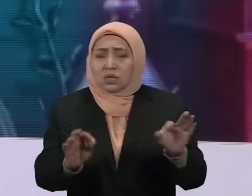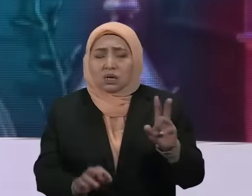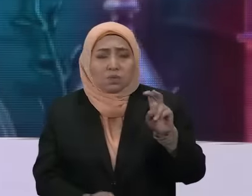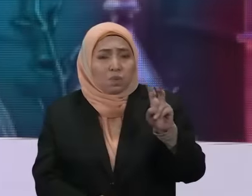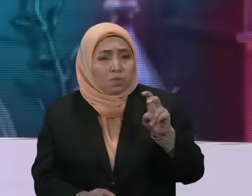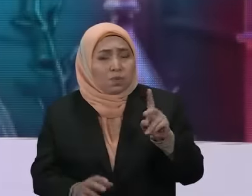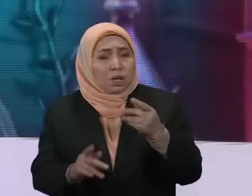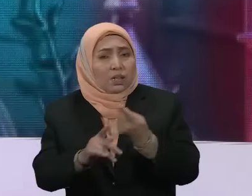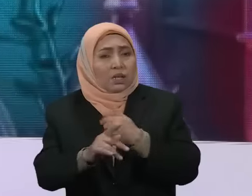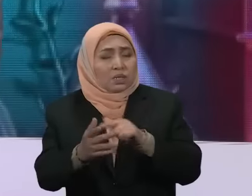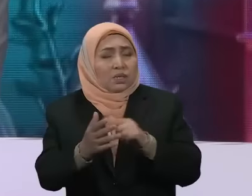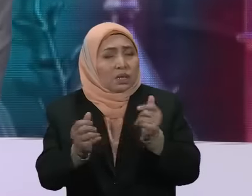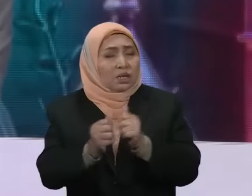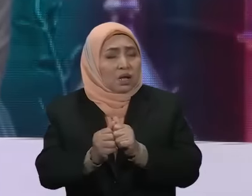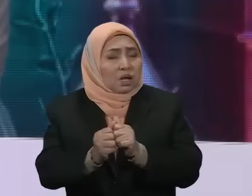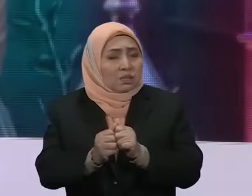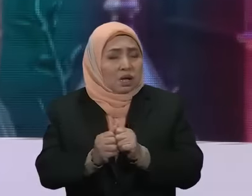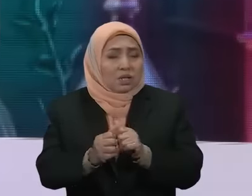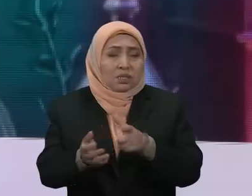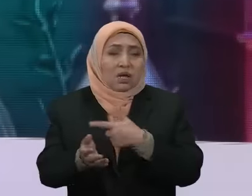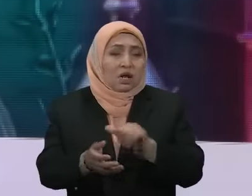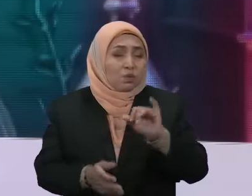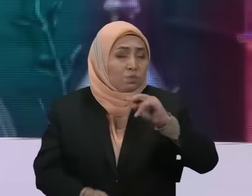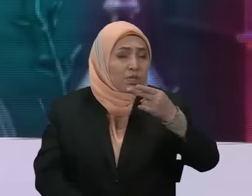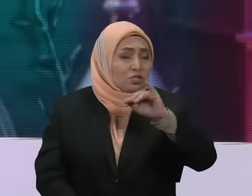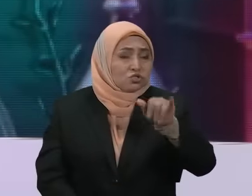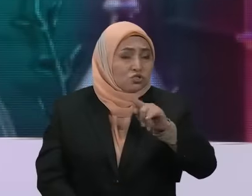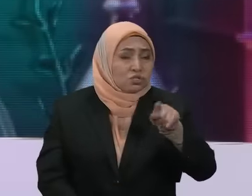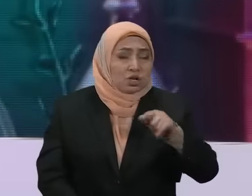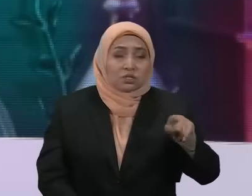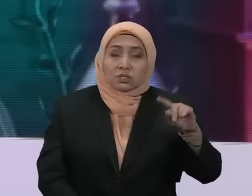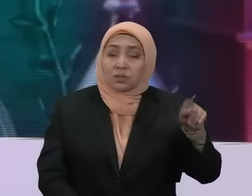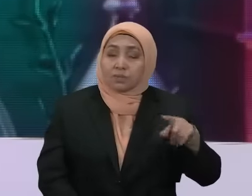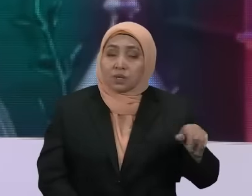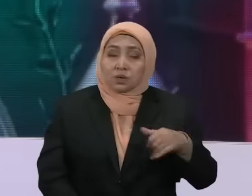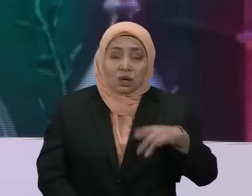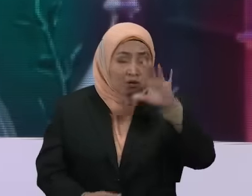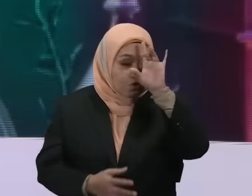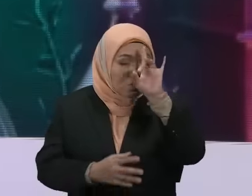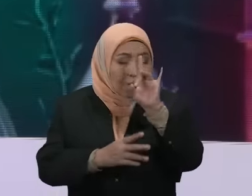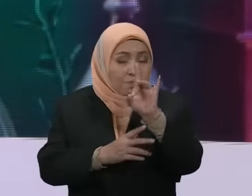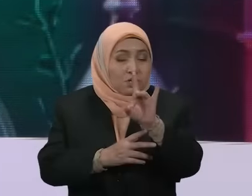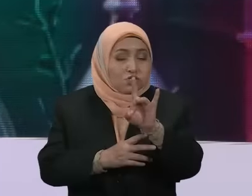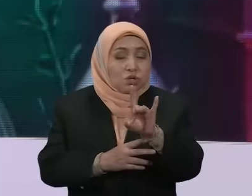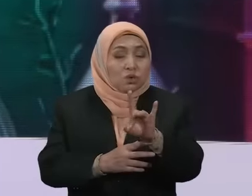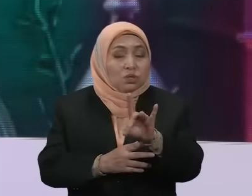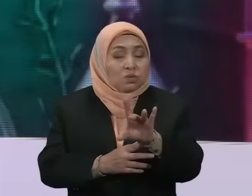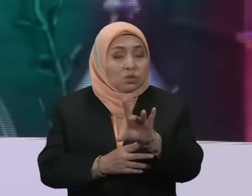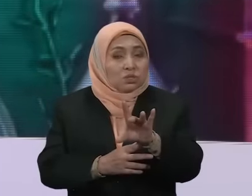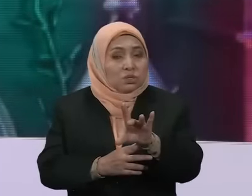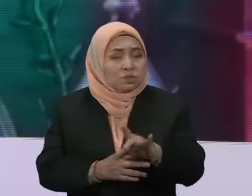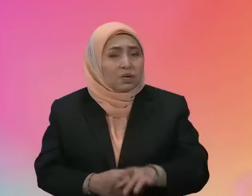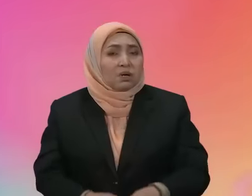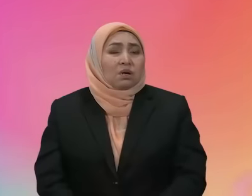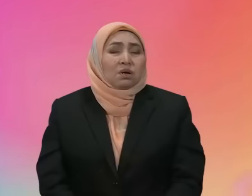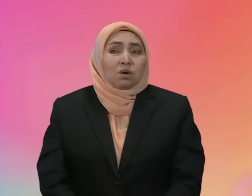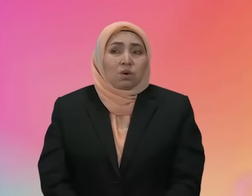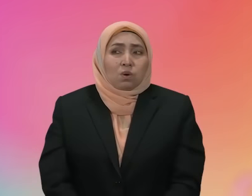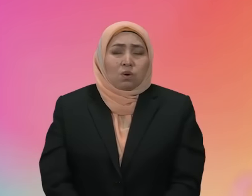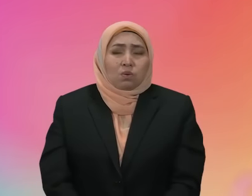ini dengan menggunakan taranum Hijaz, insya-Allah, ya. Taranum Hijaz. A'udzubillahi minasyaitonir rajim.